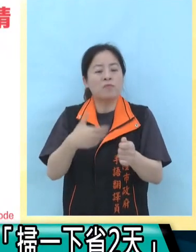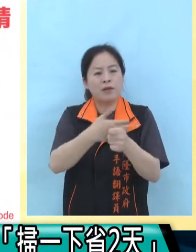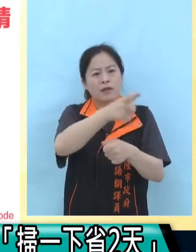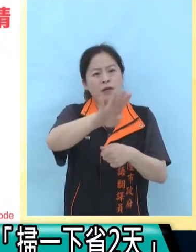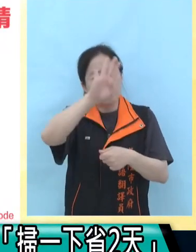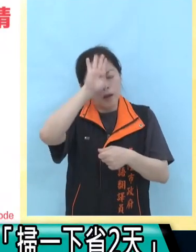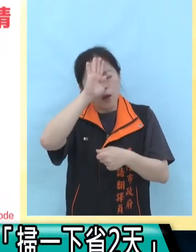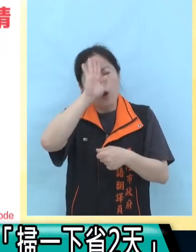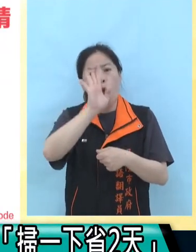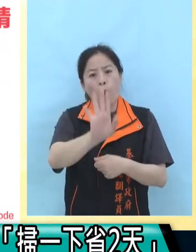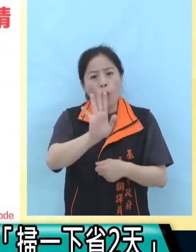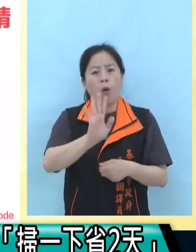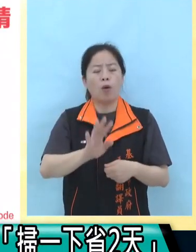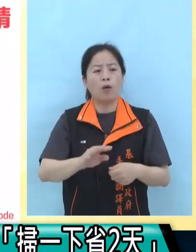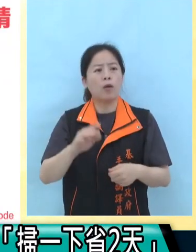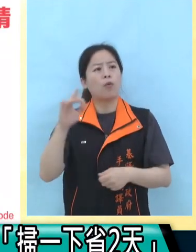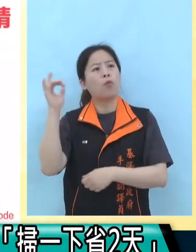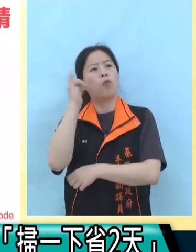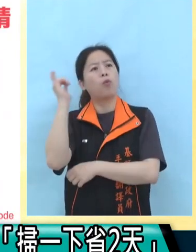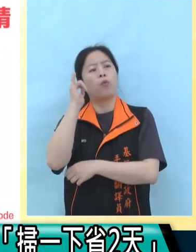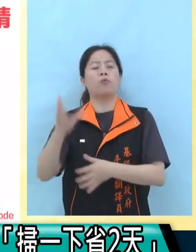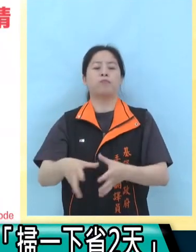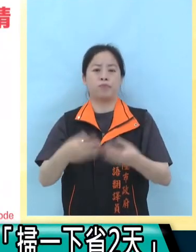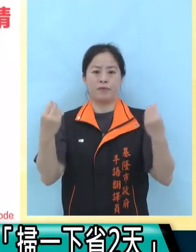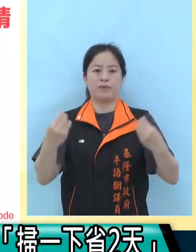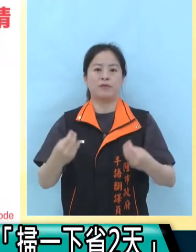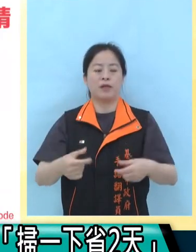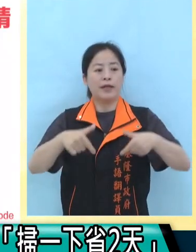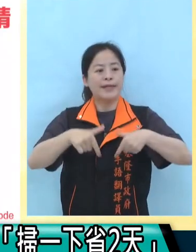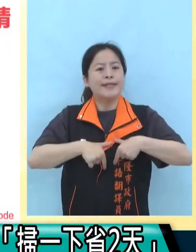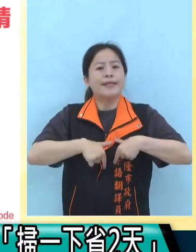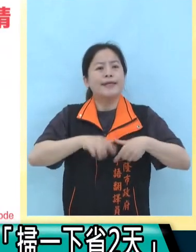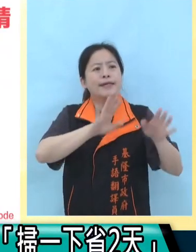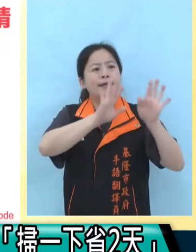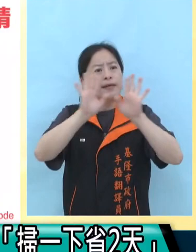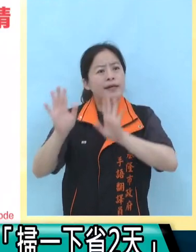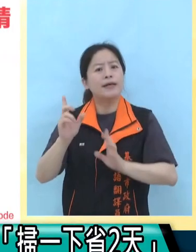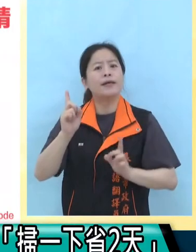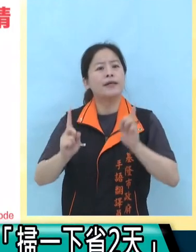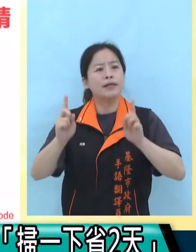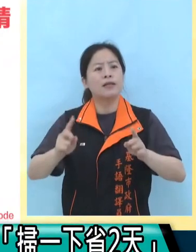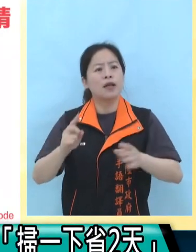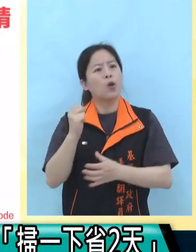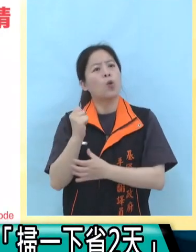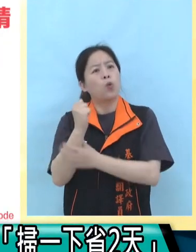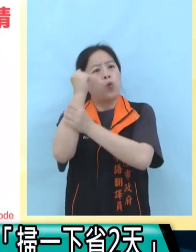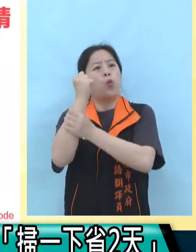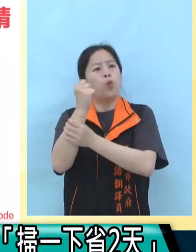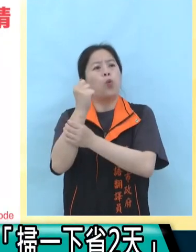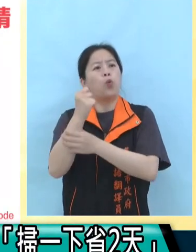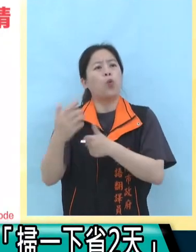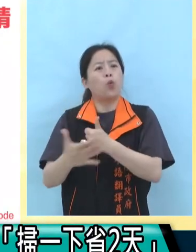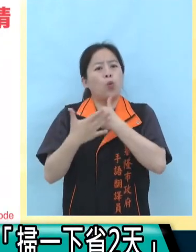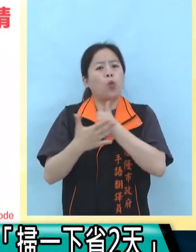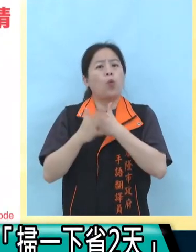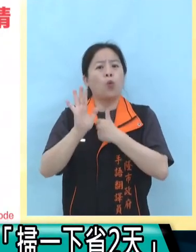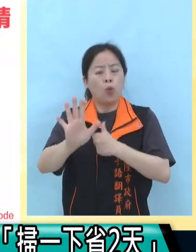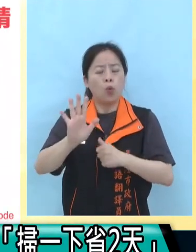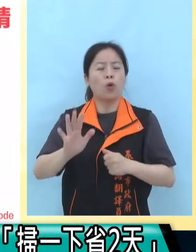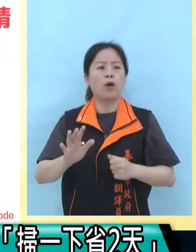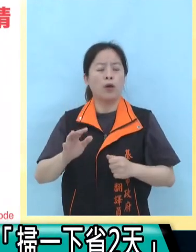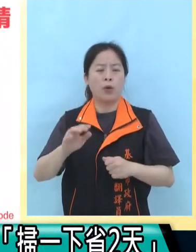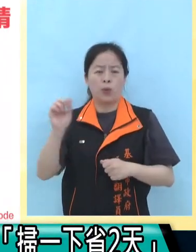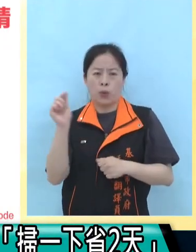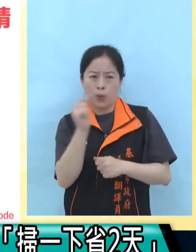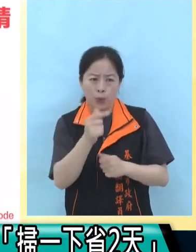不需要那么长时间的等待，然后心情上可以得到支持，然后也可以得到最